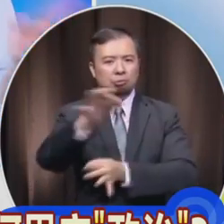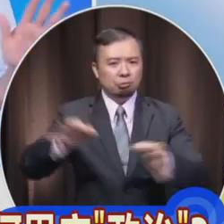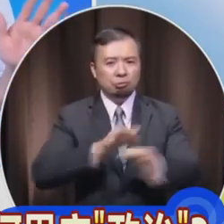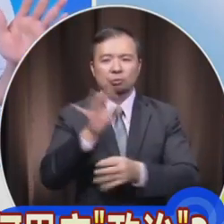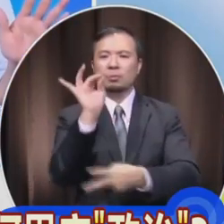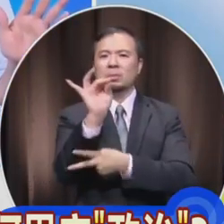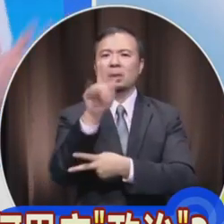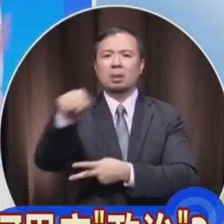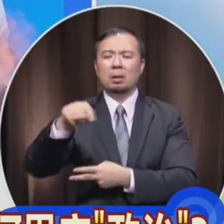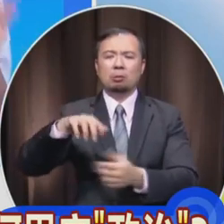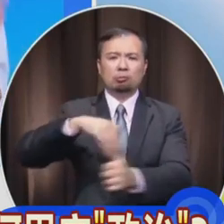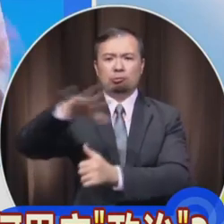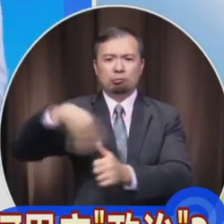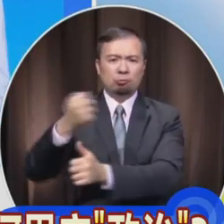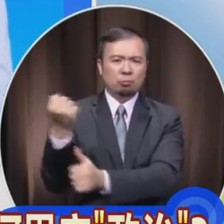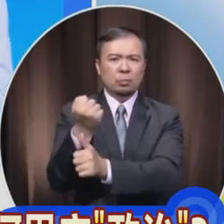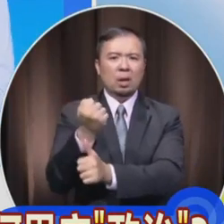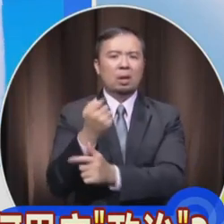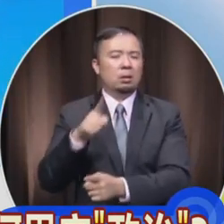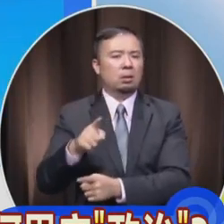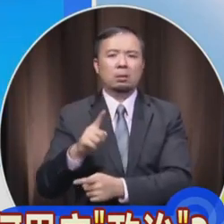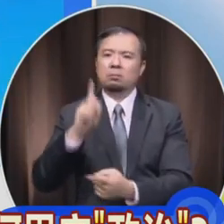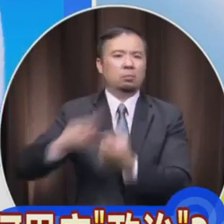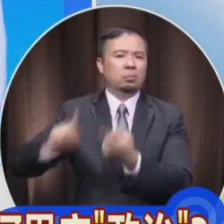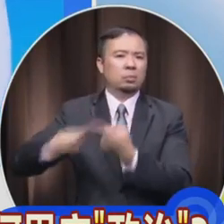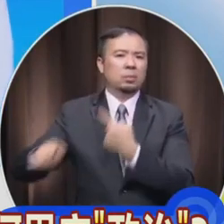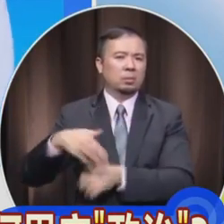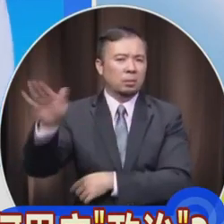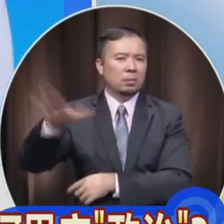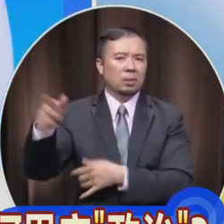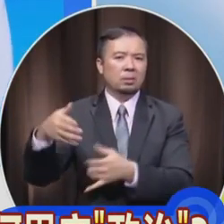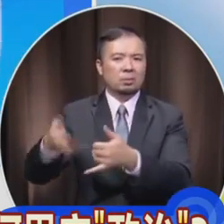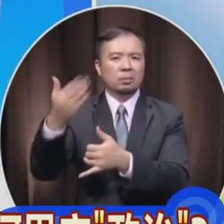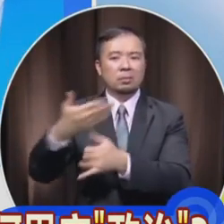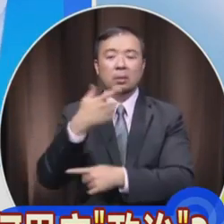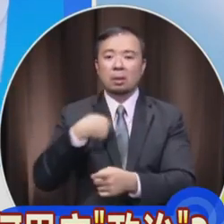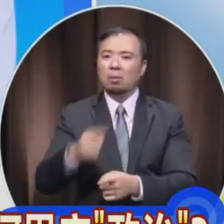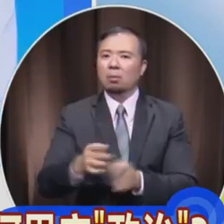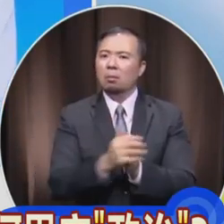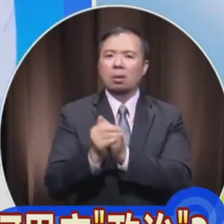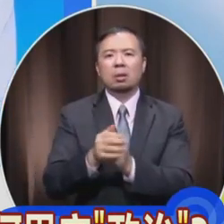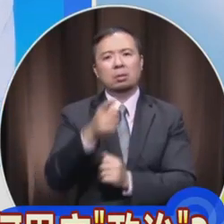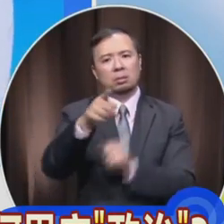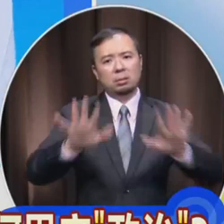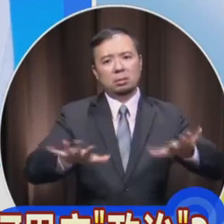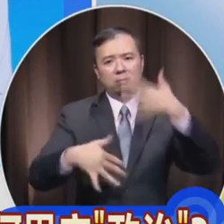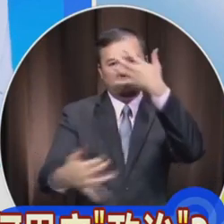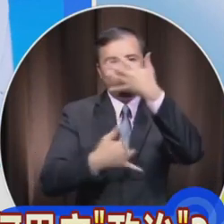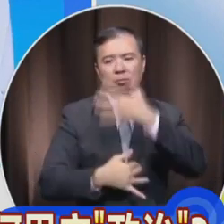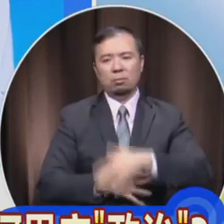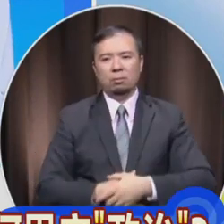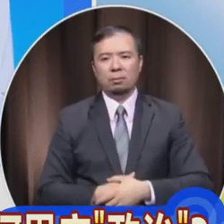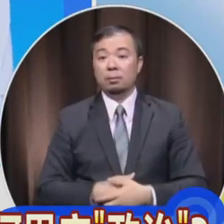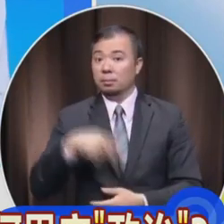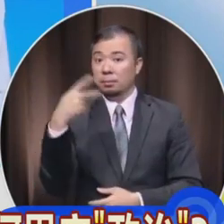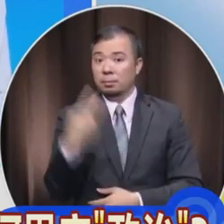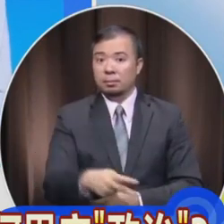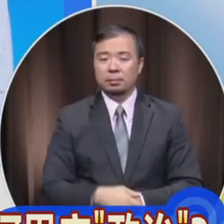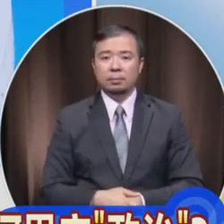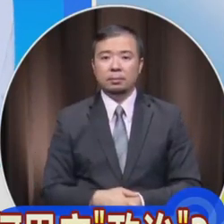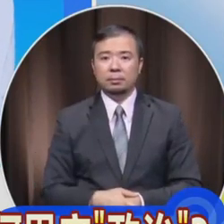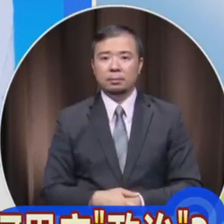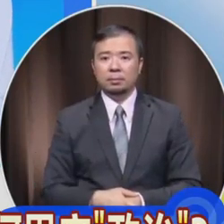受不了了，一定要冲经济，这是我苦口婆心，尽管今天扣我帽子。另外一个，也只有赵